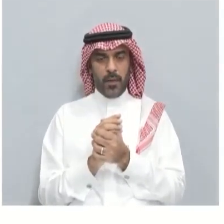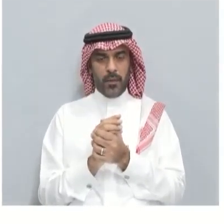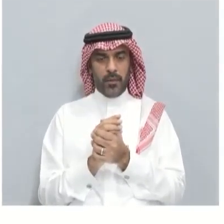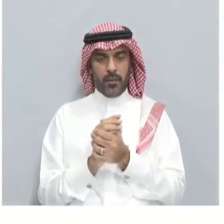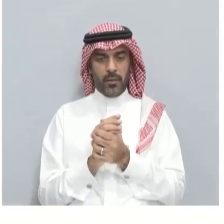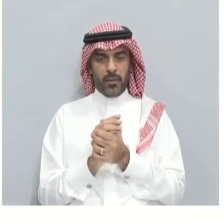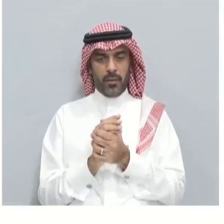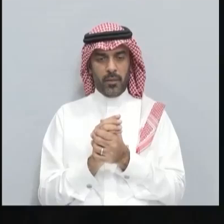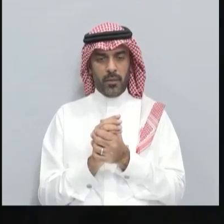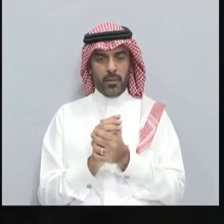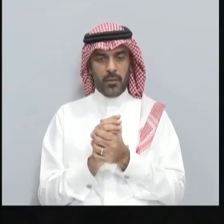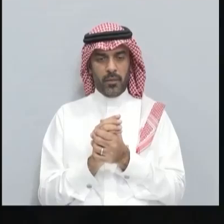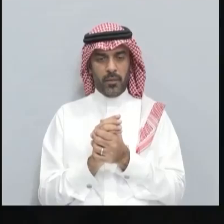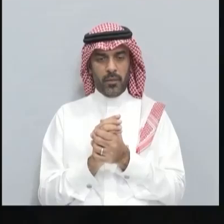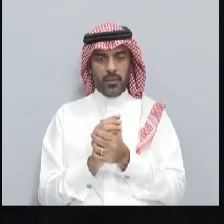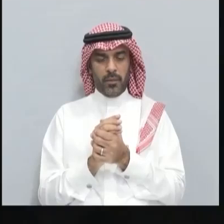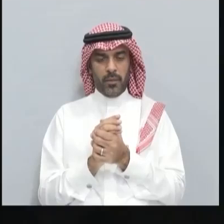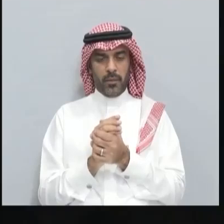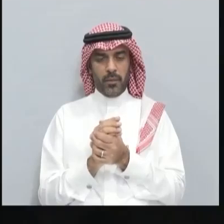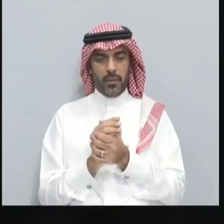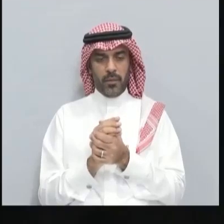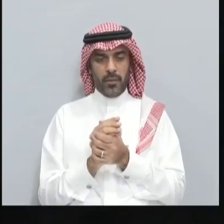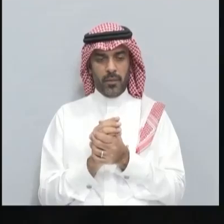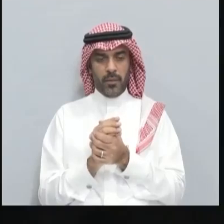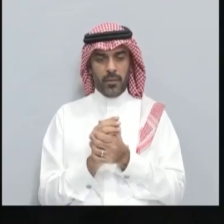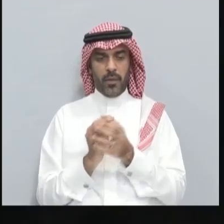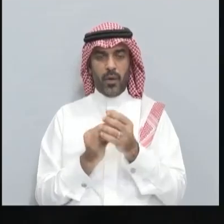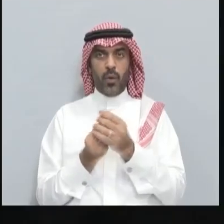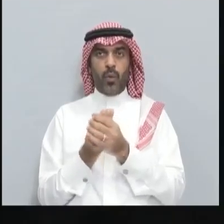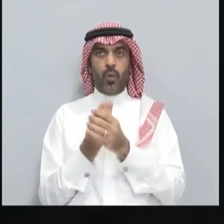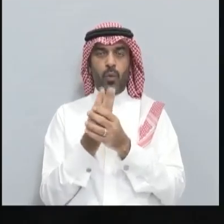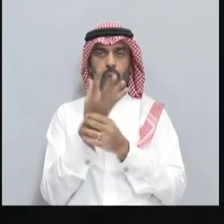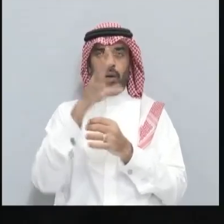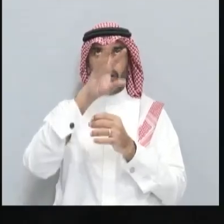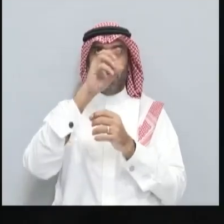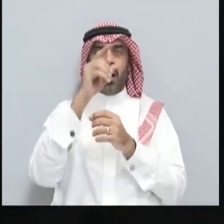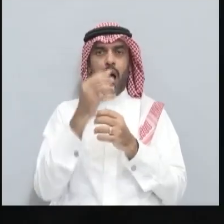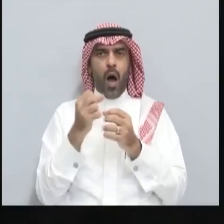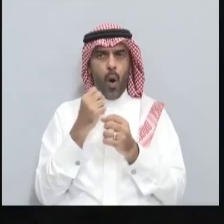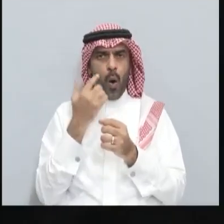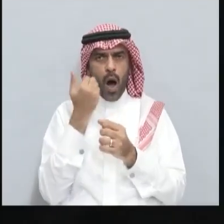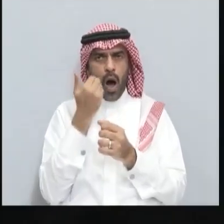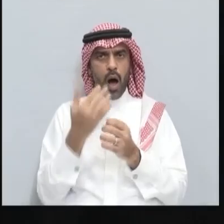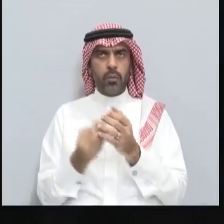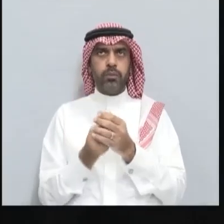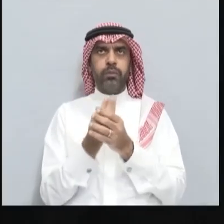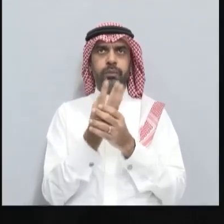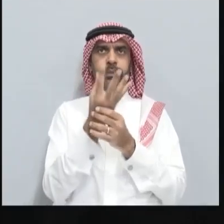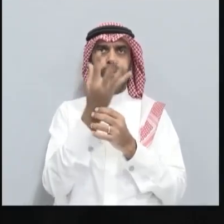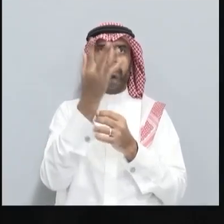هي تخرج درجه حرارتها عاليه الهواء بارد تبرد ثم ترجع مره ثانيه تشكل لي بركان